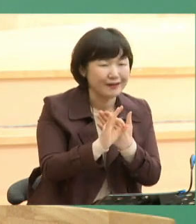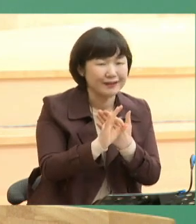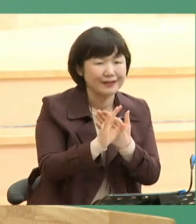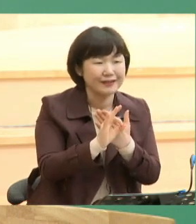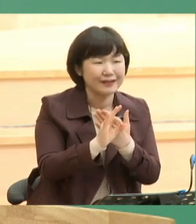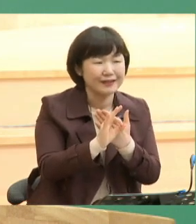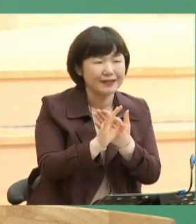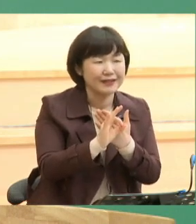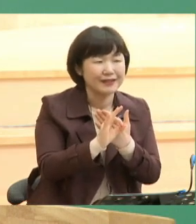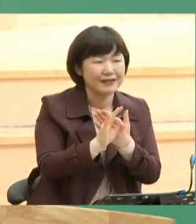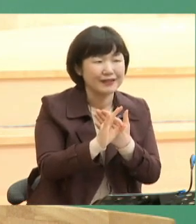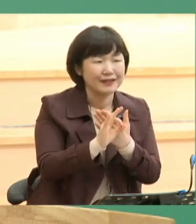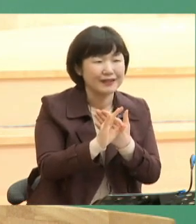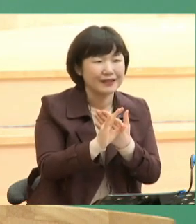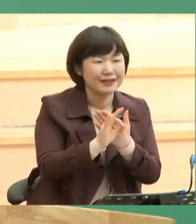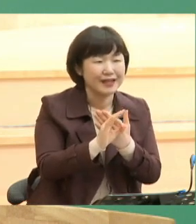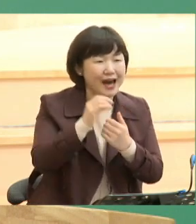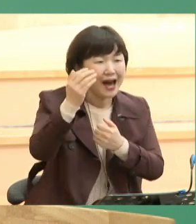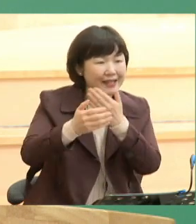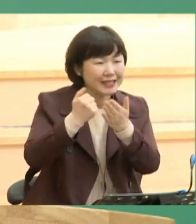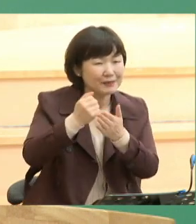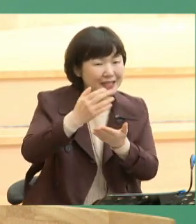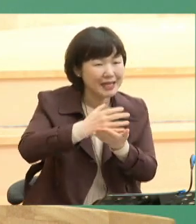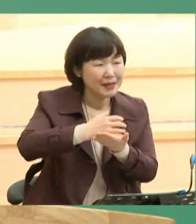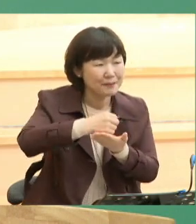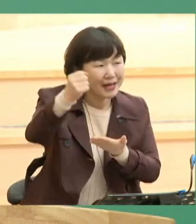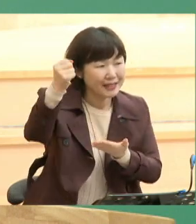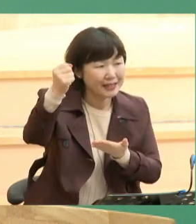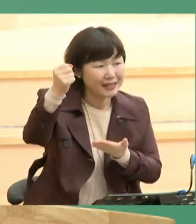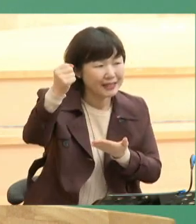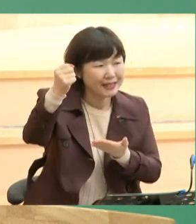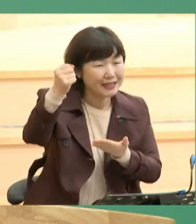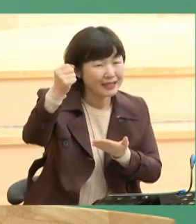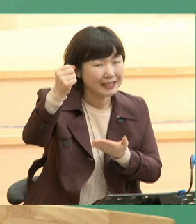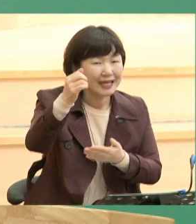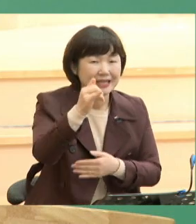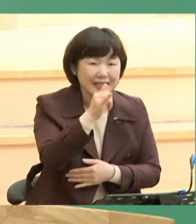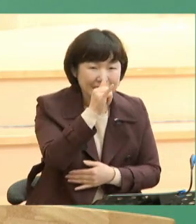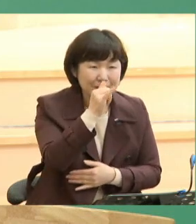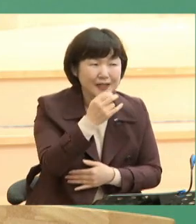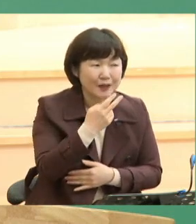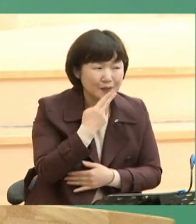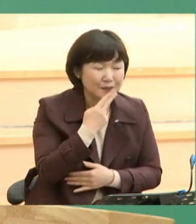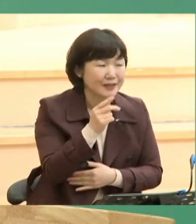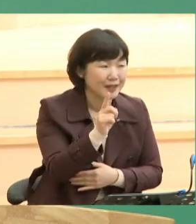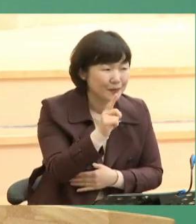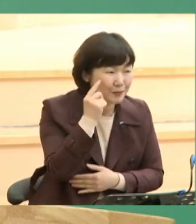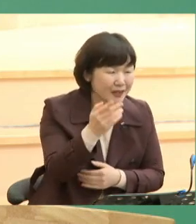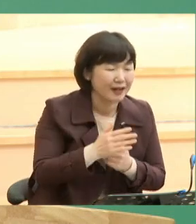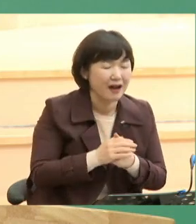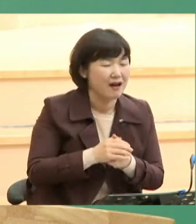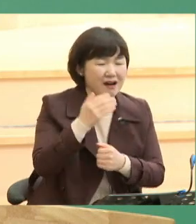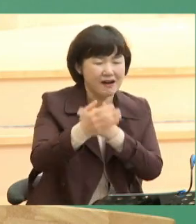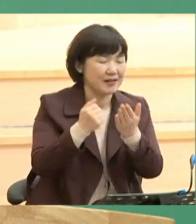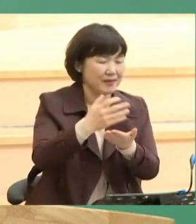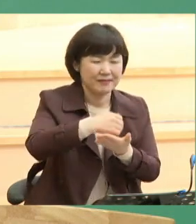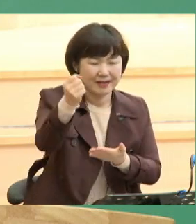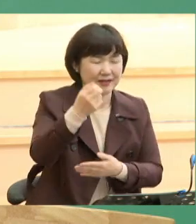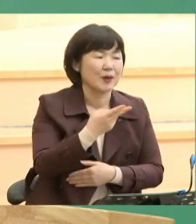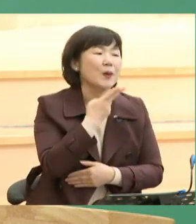구하면 받을 수 있다 그럽니까 못 받는다 그럽니까 오늘 아까 못 받는다